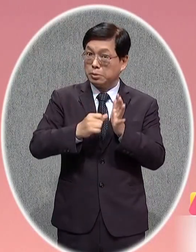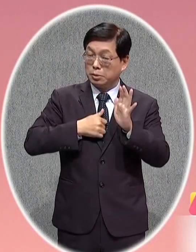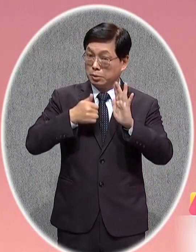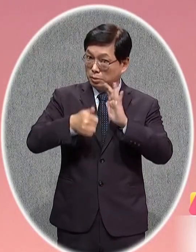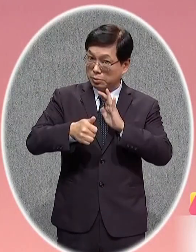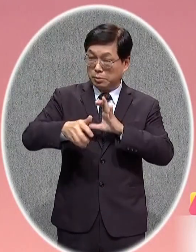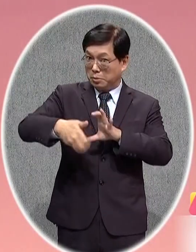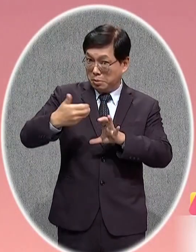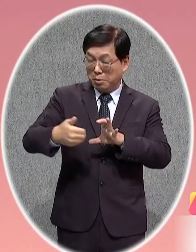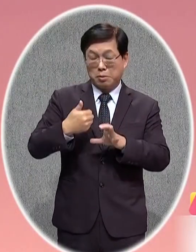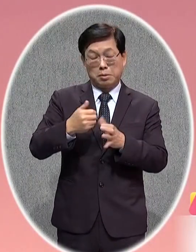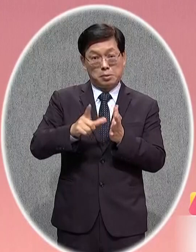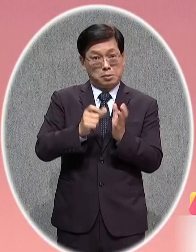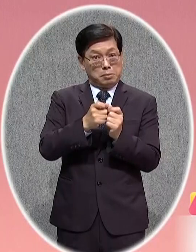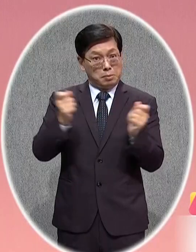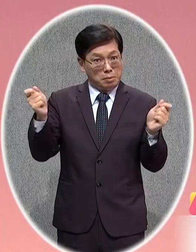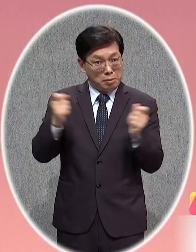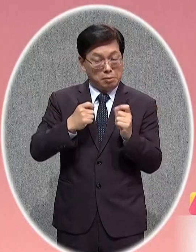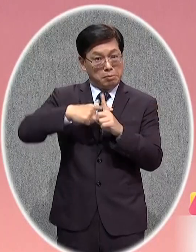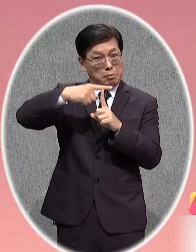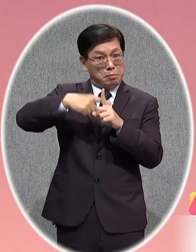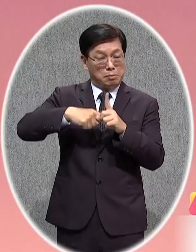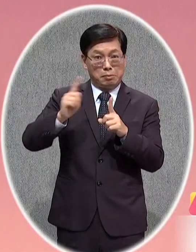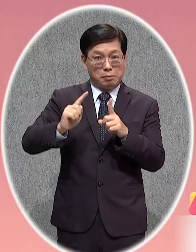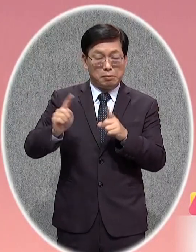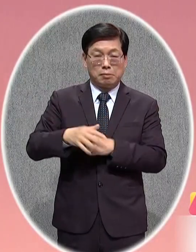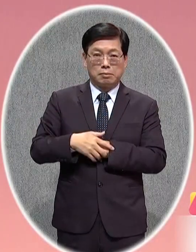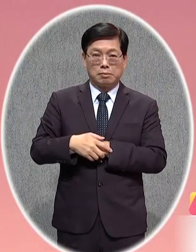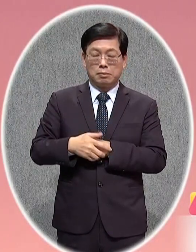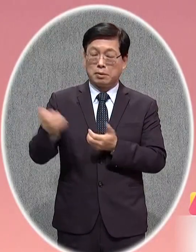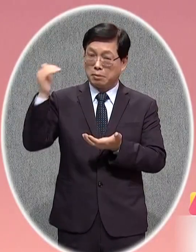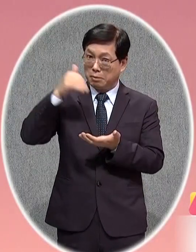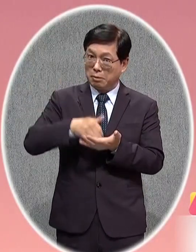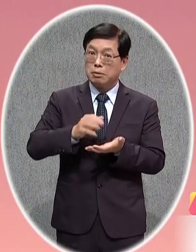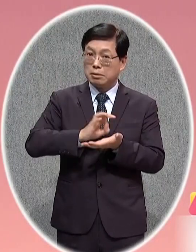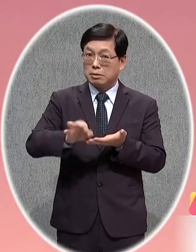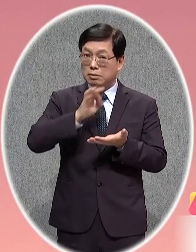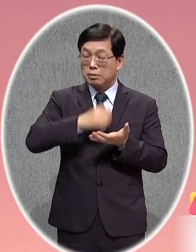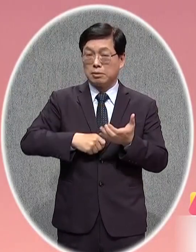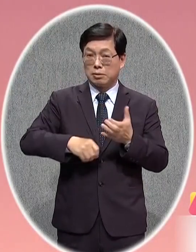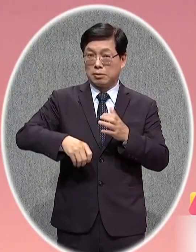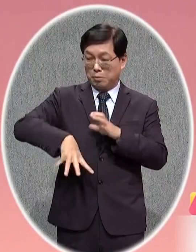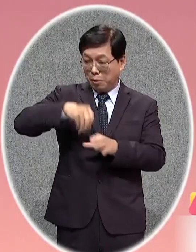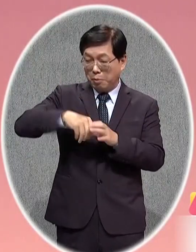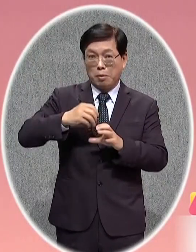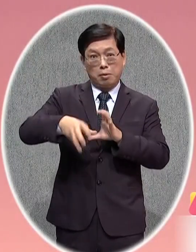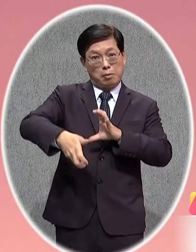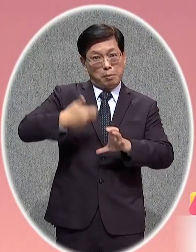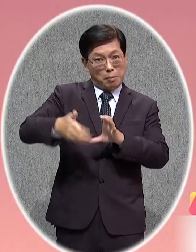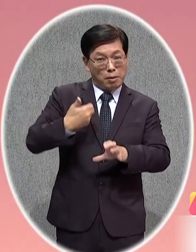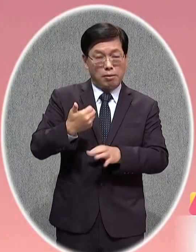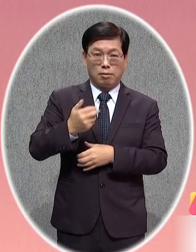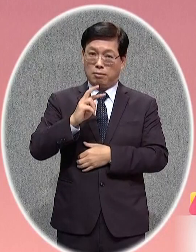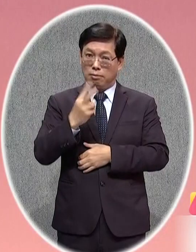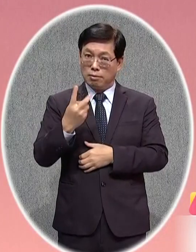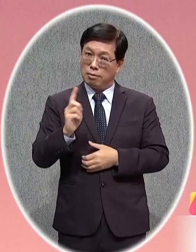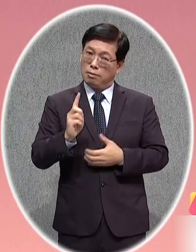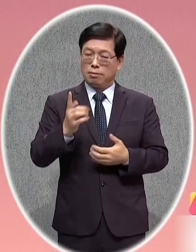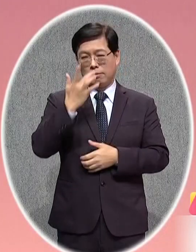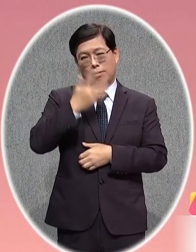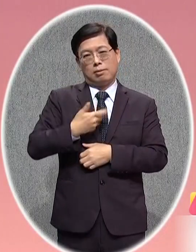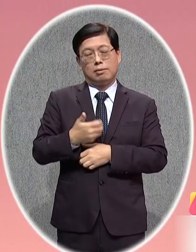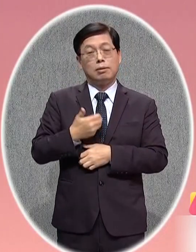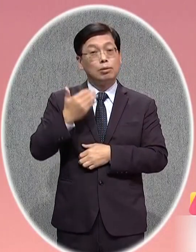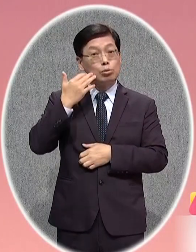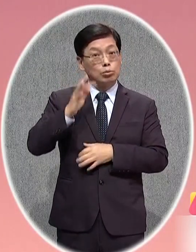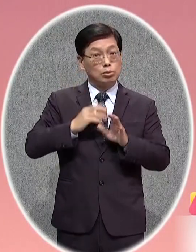多久，强度是怎么样，然后清起来的是用喷的还是用挖的，甚至于我们看到的是，